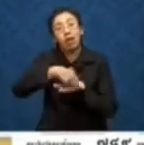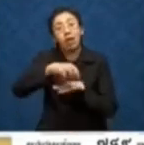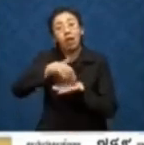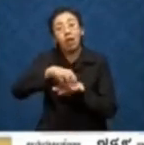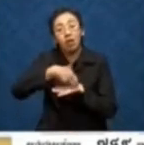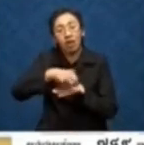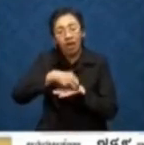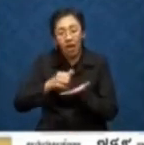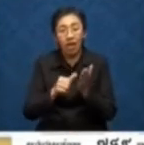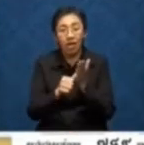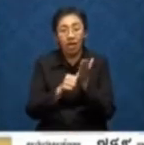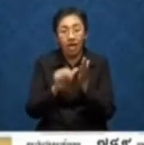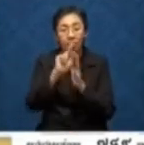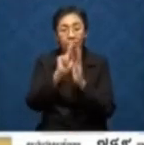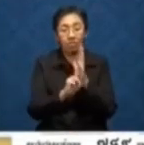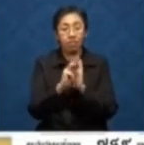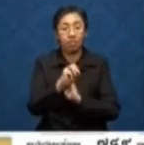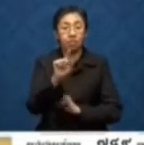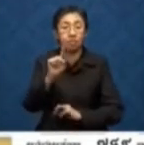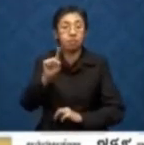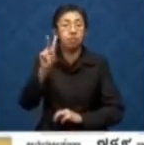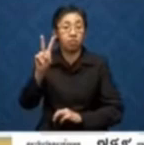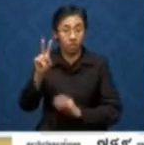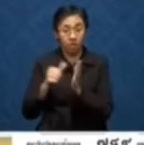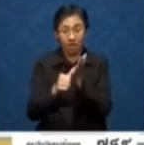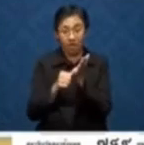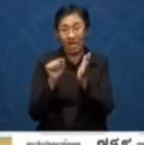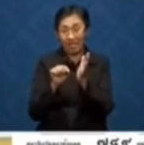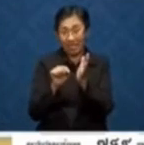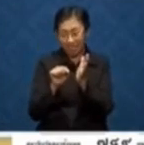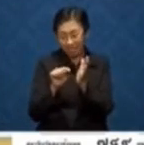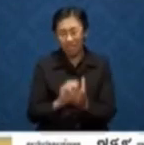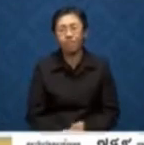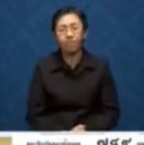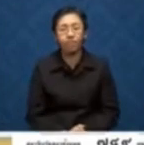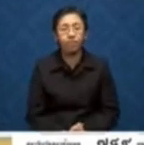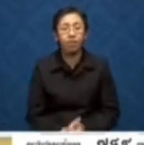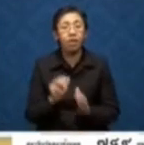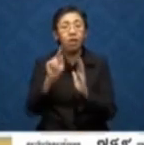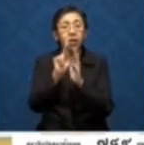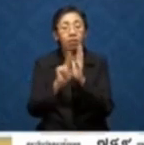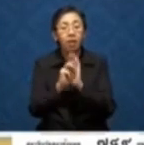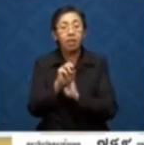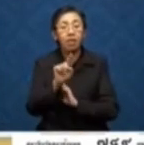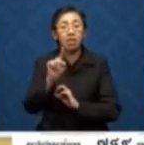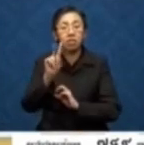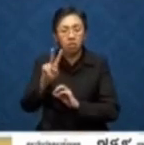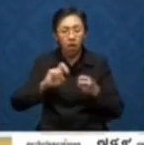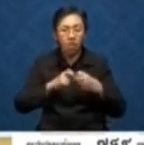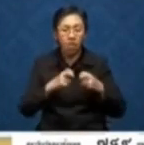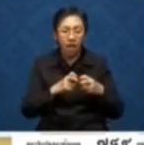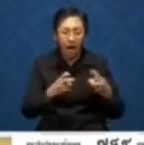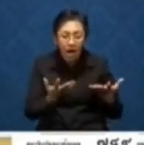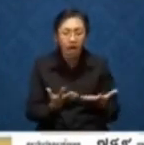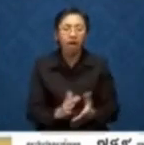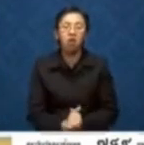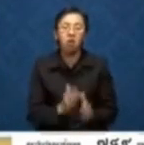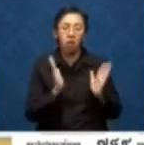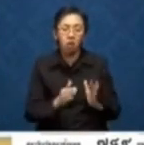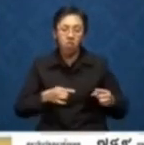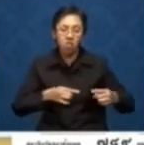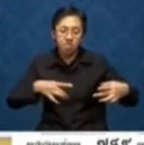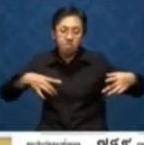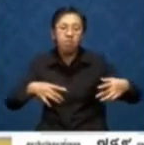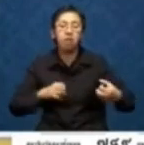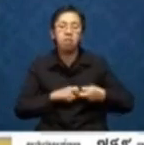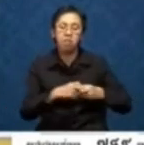การแก้ไขมาตรา112เนี่ยจะสร้างแต่รอยร้าวรอยแตกแยกให้กับ